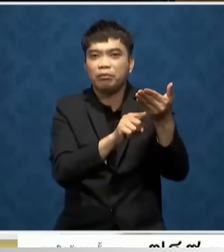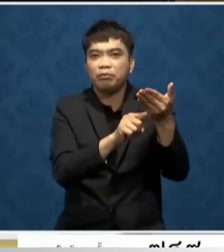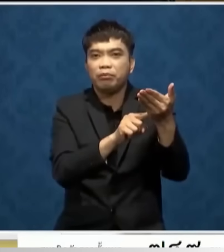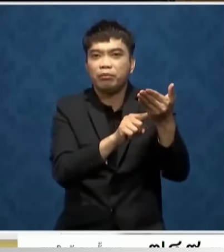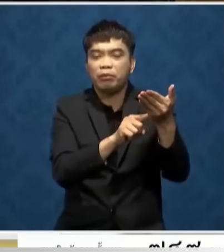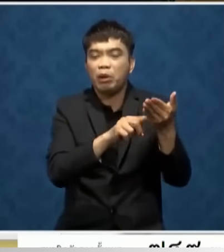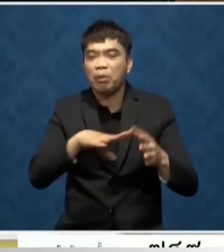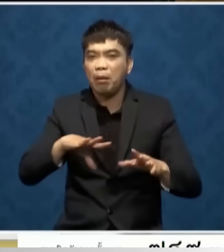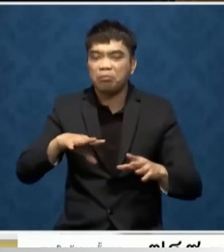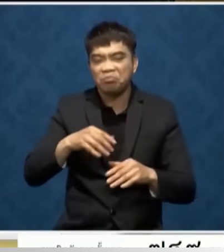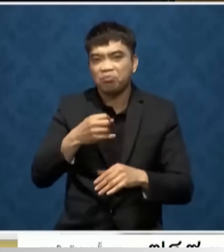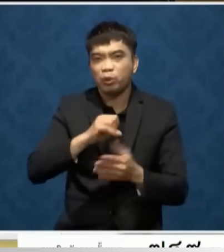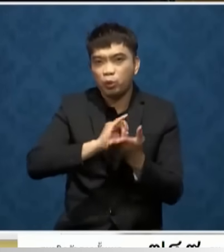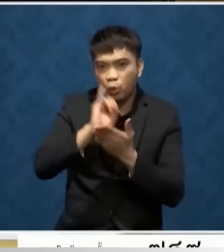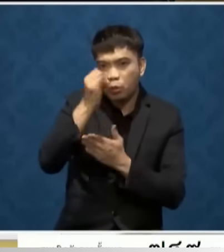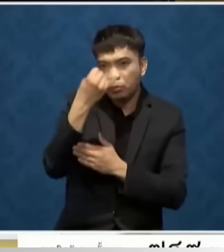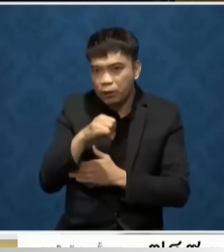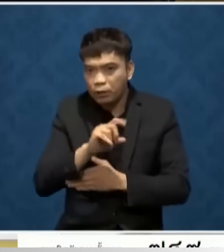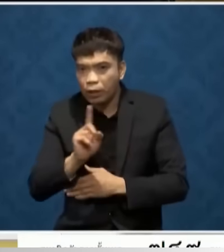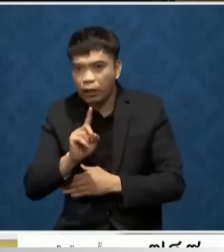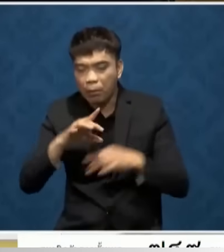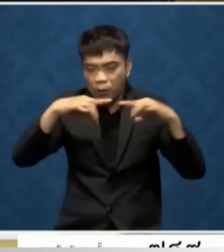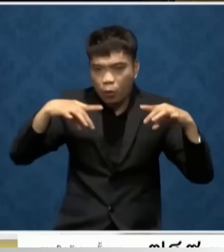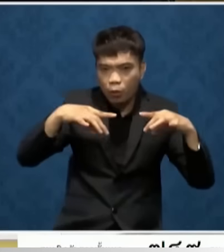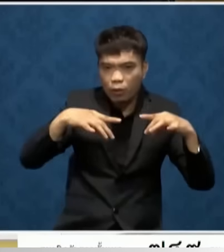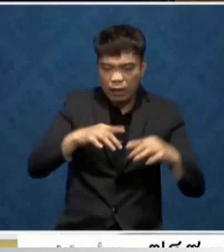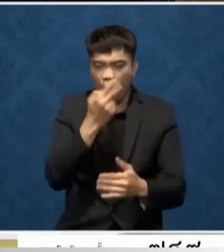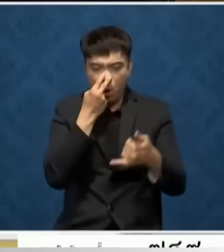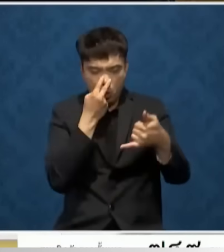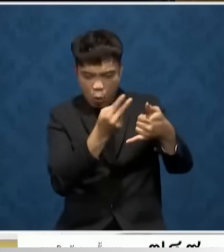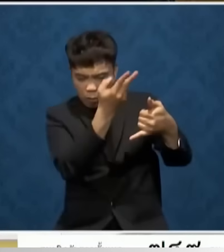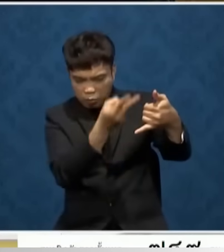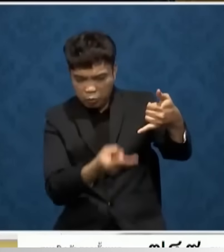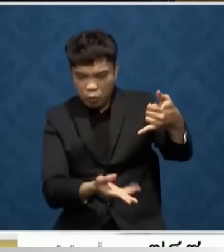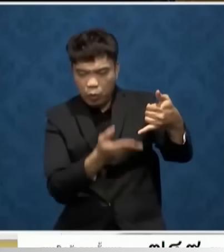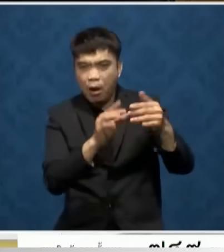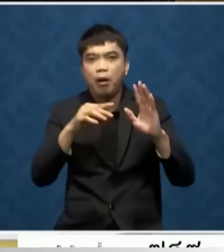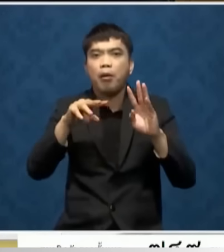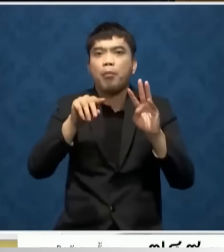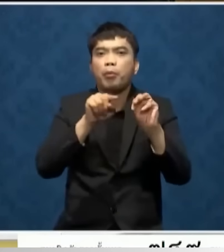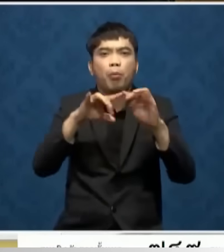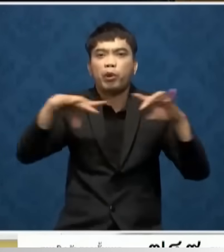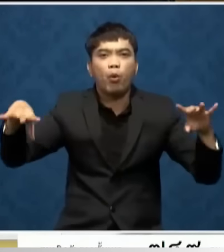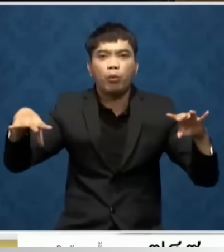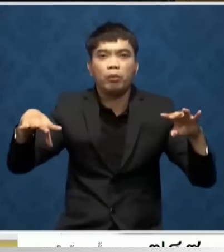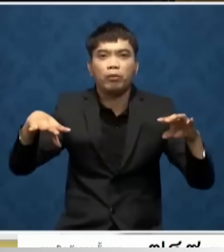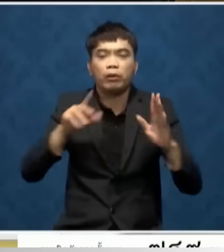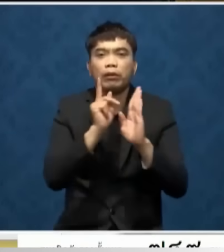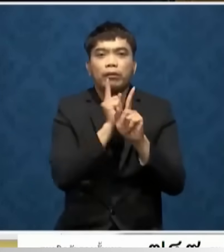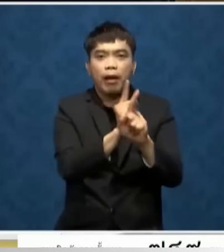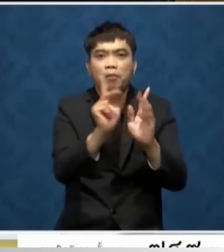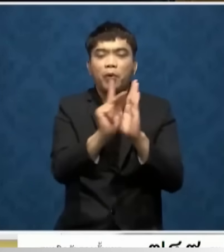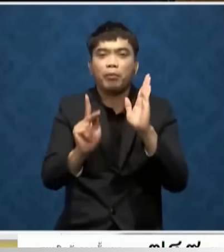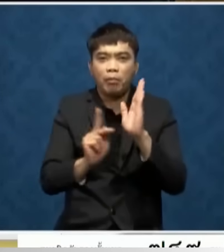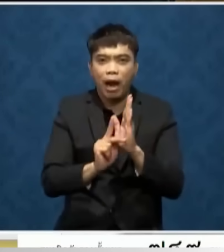หรือไม่หรือเป็นการเสนอชื่อบุคคลที่มีคุณสมบัติและลักษณะต้องห้ามต ามรัฐธรรมนูญและข้อบังคับซึ่งห้